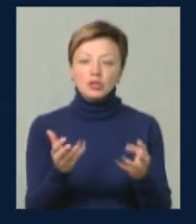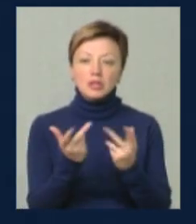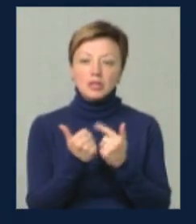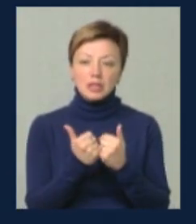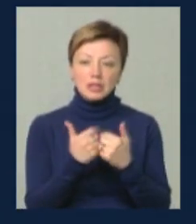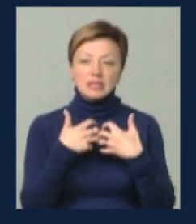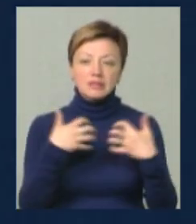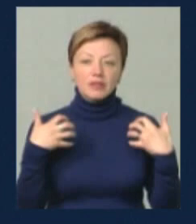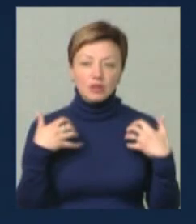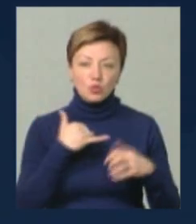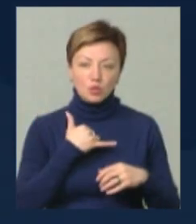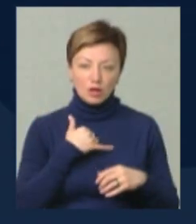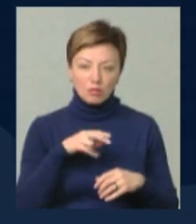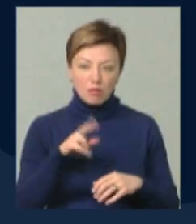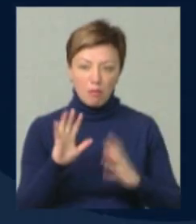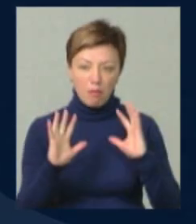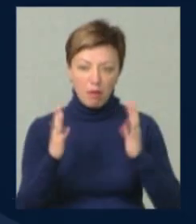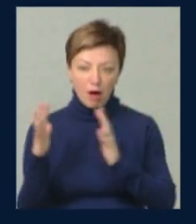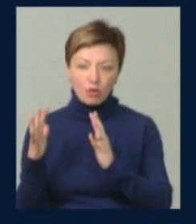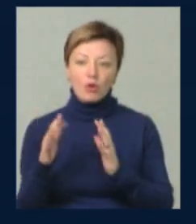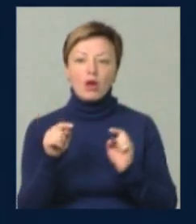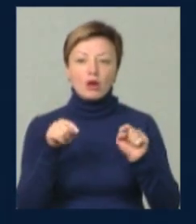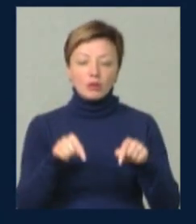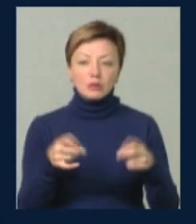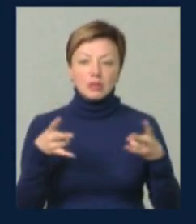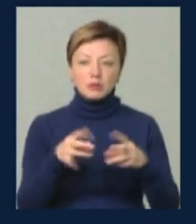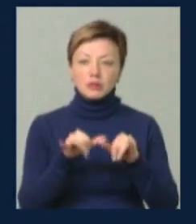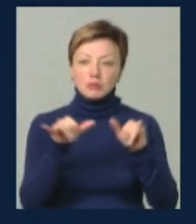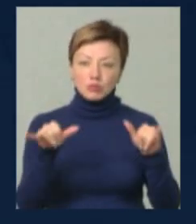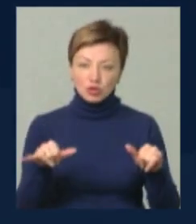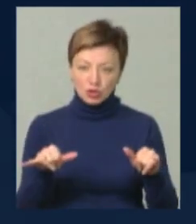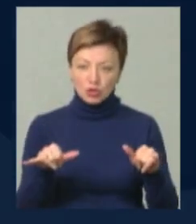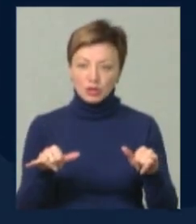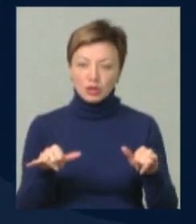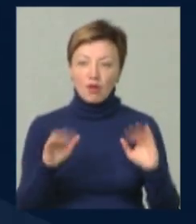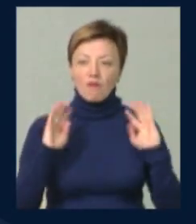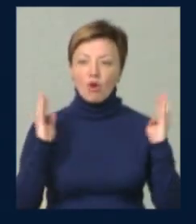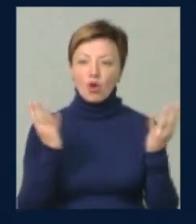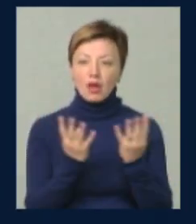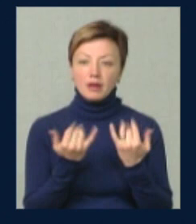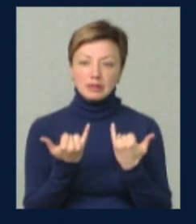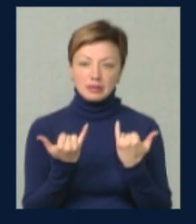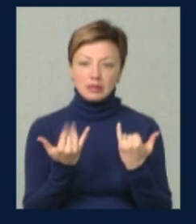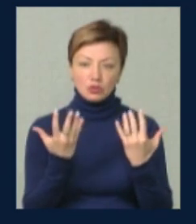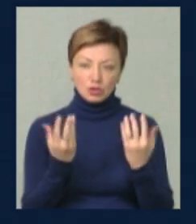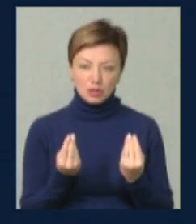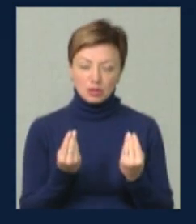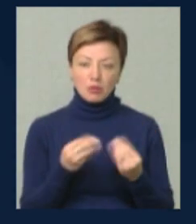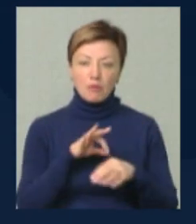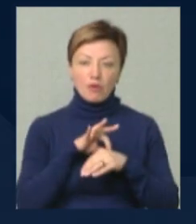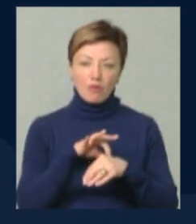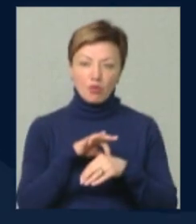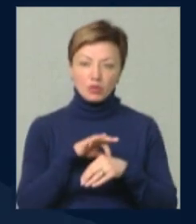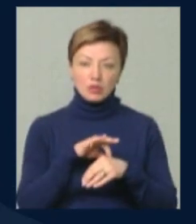кількість звірів у нашому парку. Для цього, відповідно, треба збільшити кількість вольєрів. На даний час